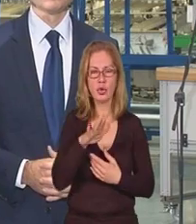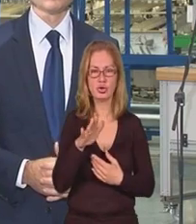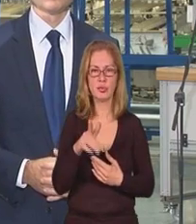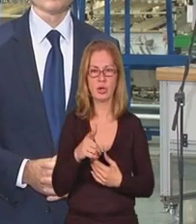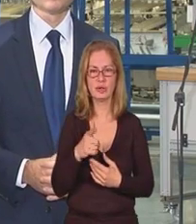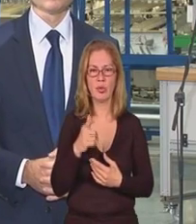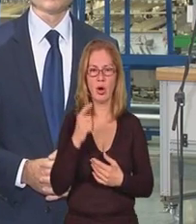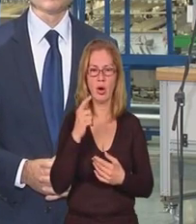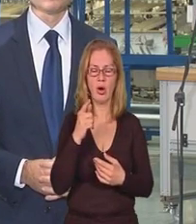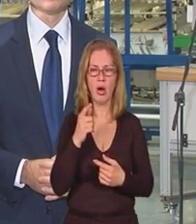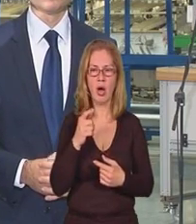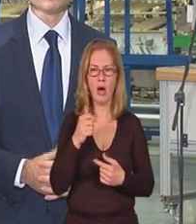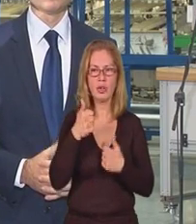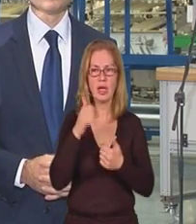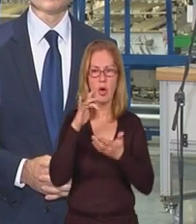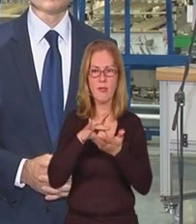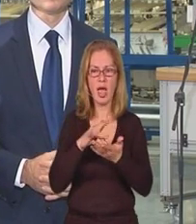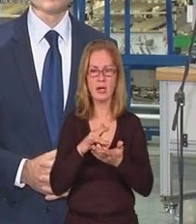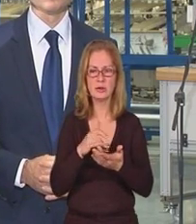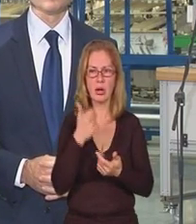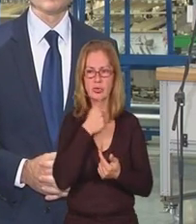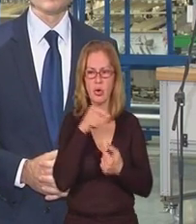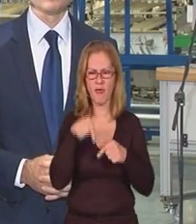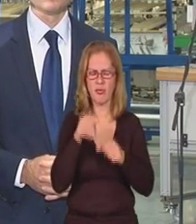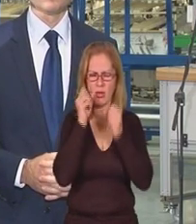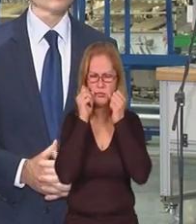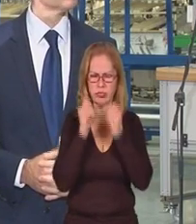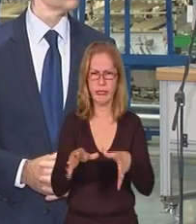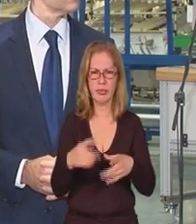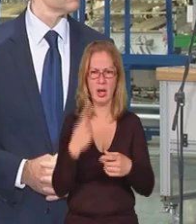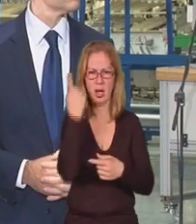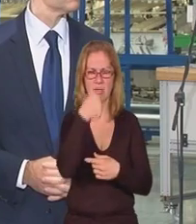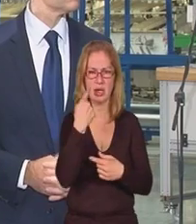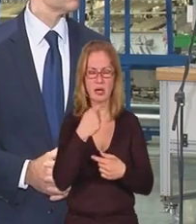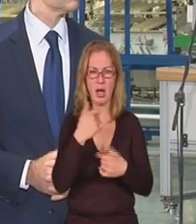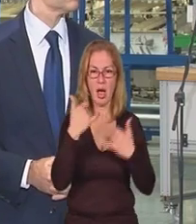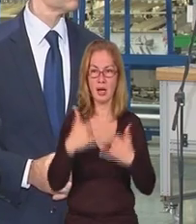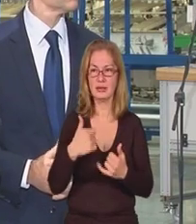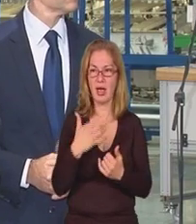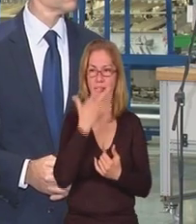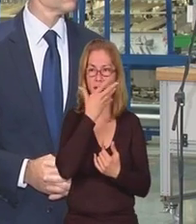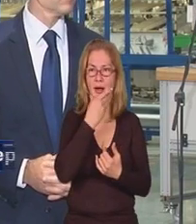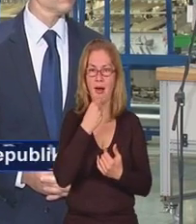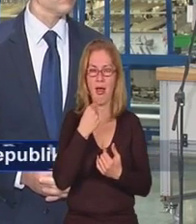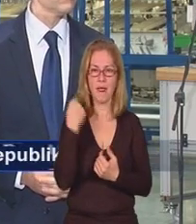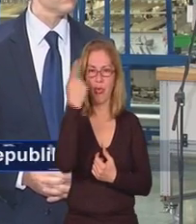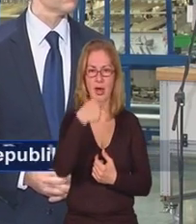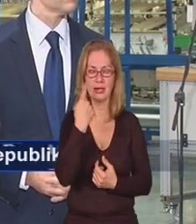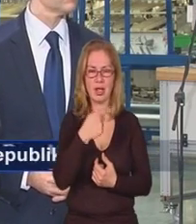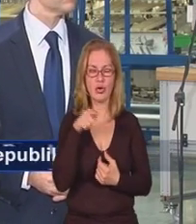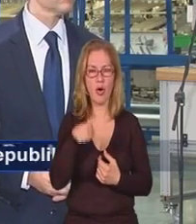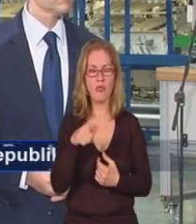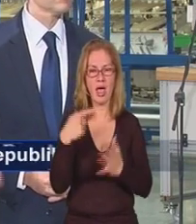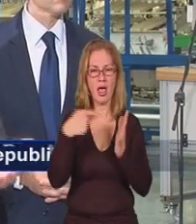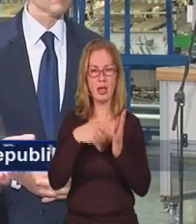je užasno izgledalo, što mislim da i sam Petar dobro zna, ovo danas izgleda veličanstveno i prelepo.